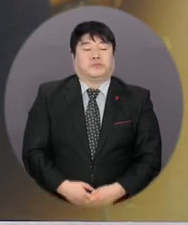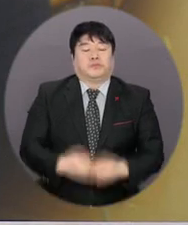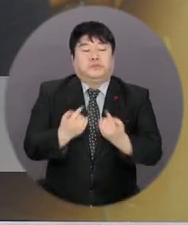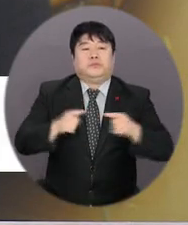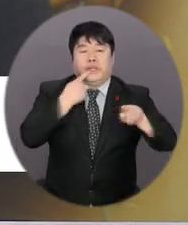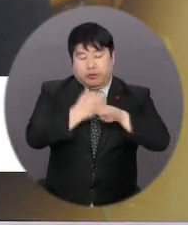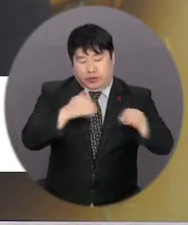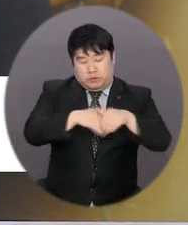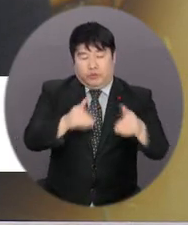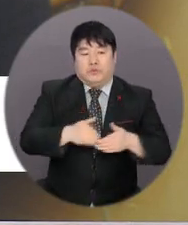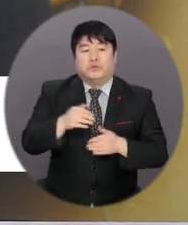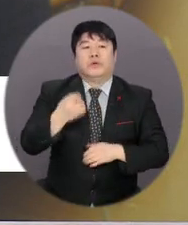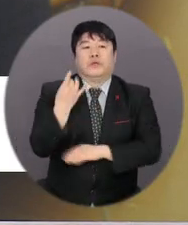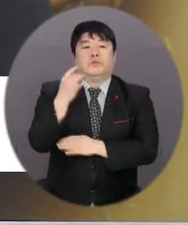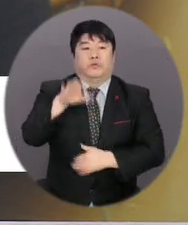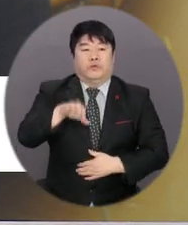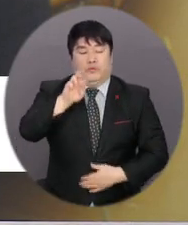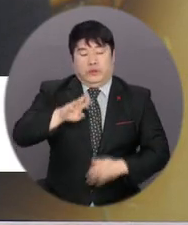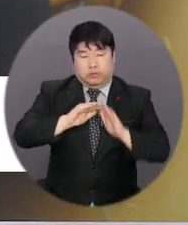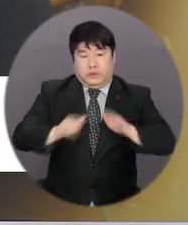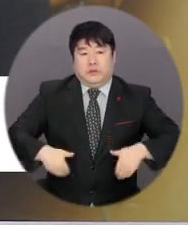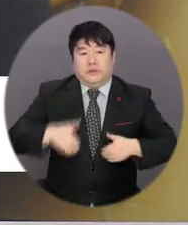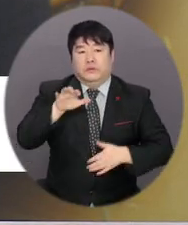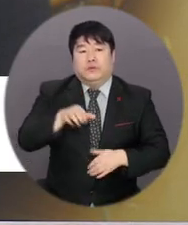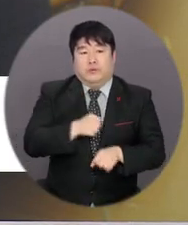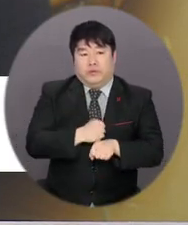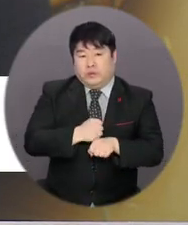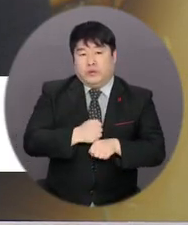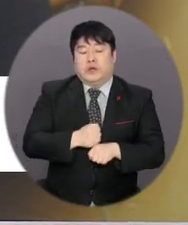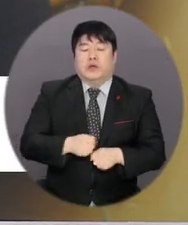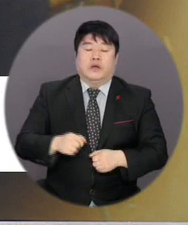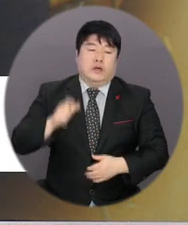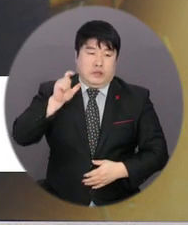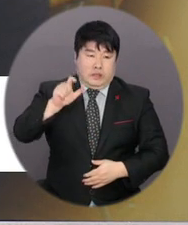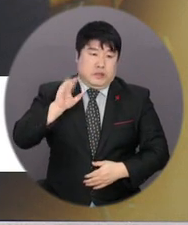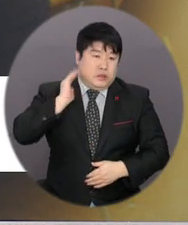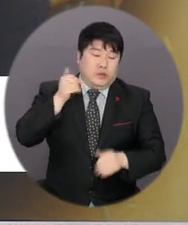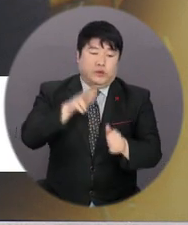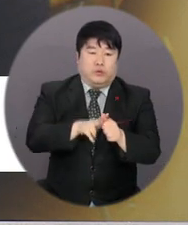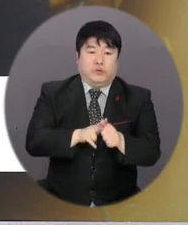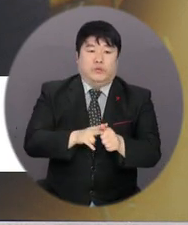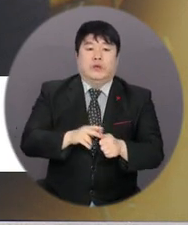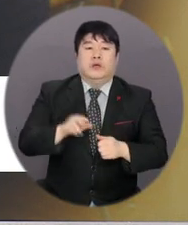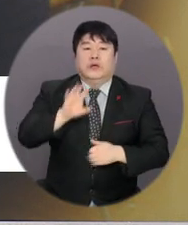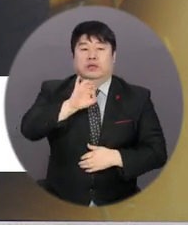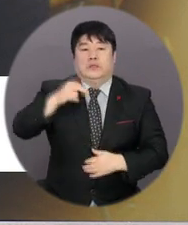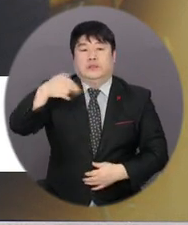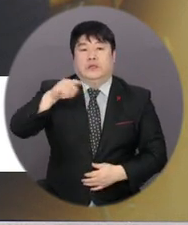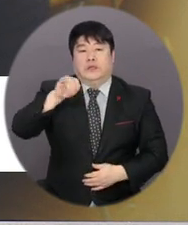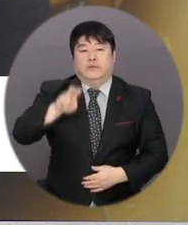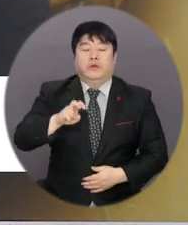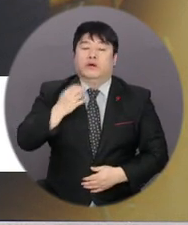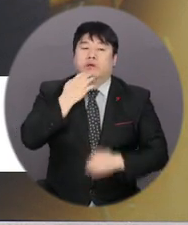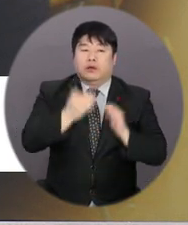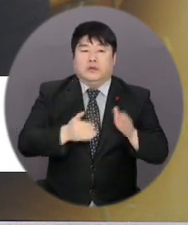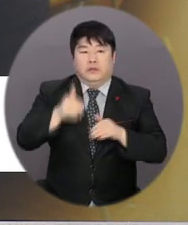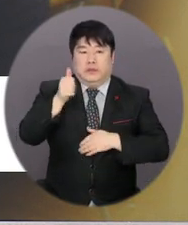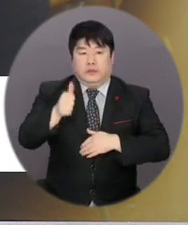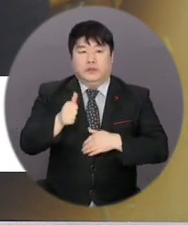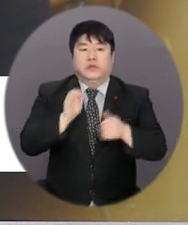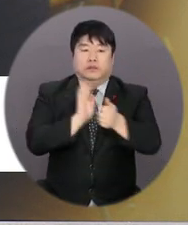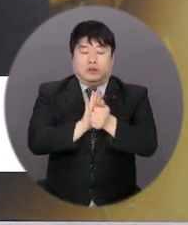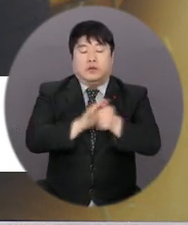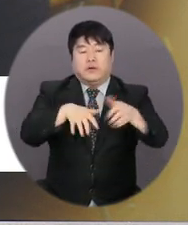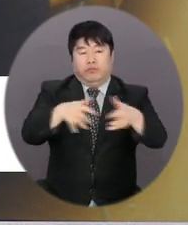더불어 민주당의 텃밭인 광주와 전남에서 유력 대권 주자인 이재명 경기 지사 를 지지하는 모임이 결성돼 씁니다